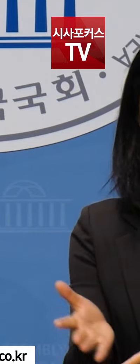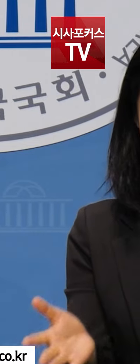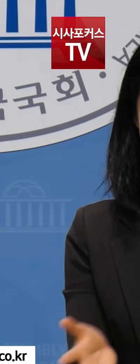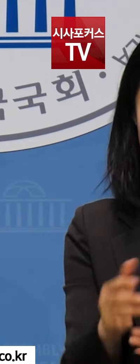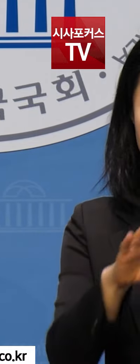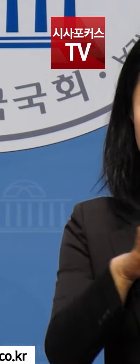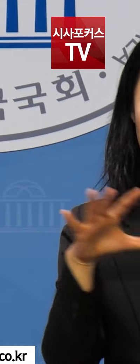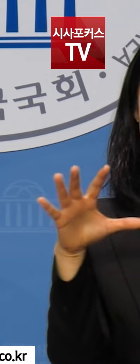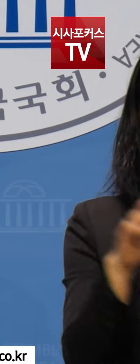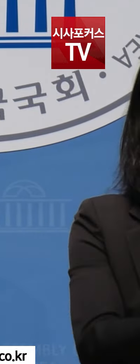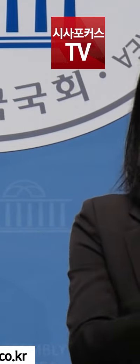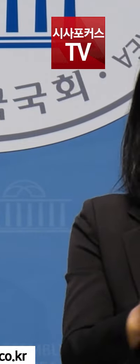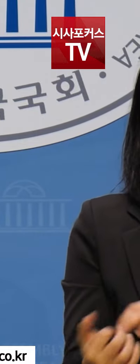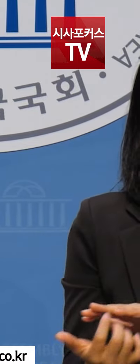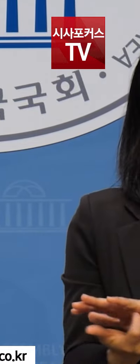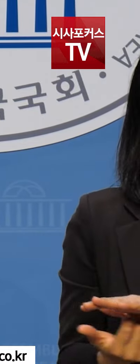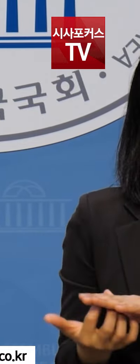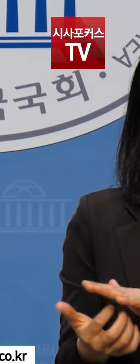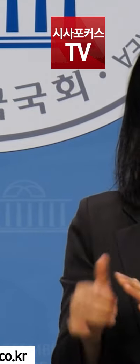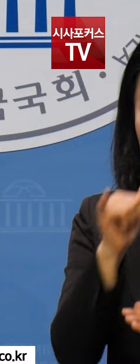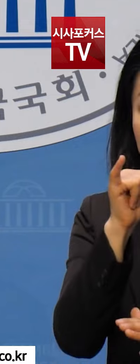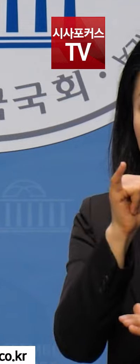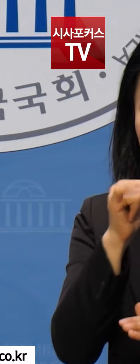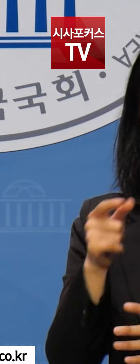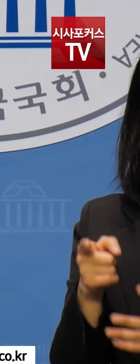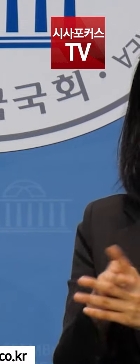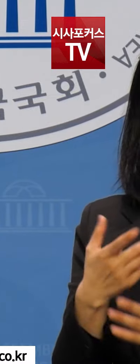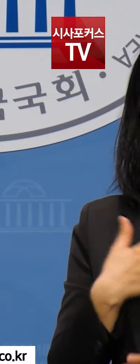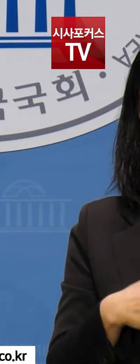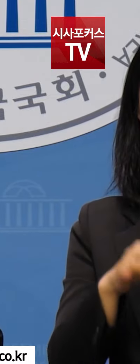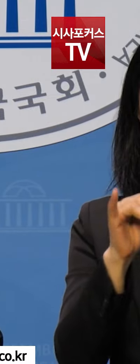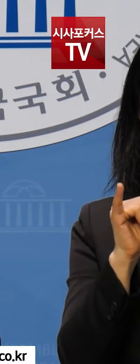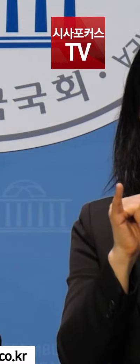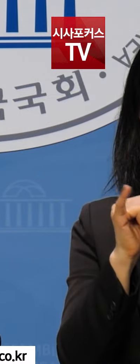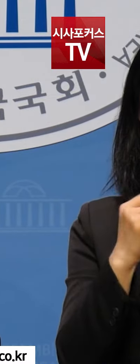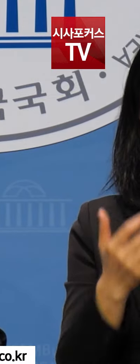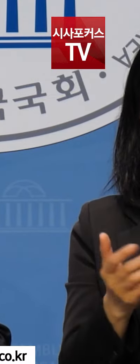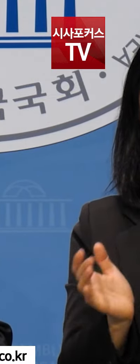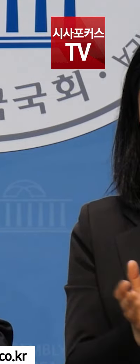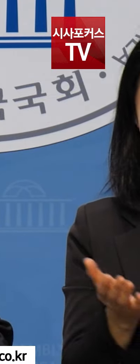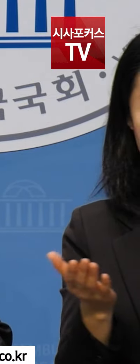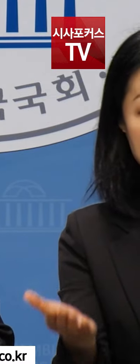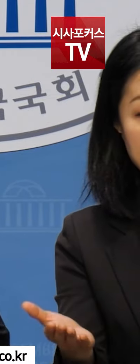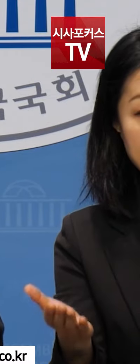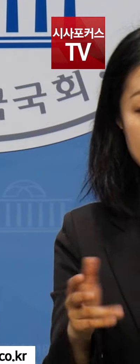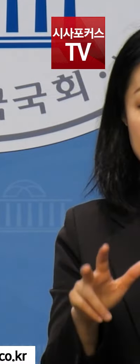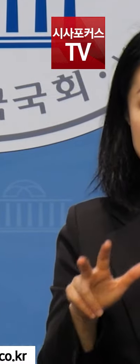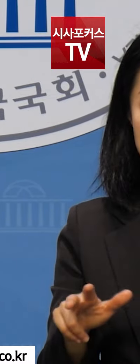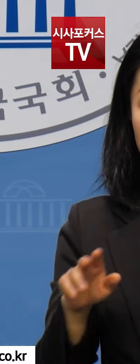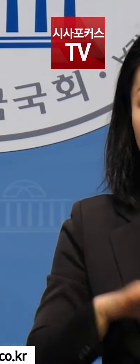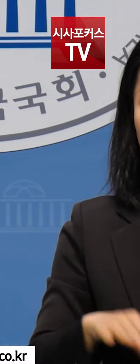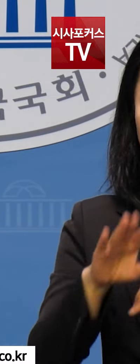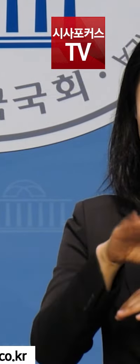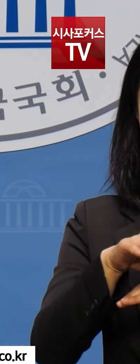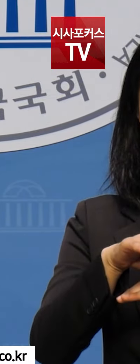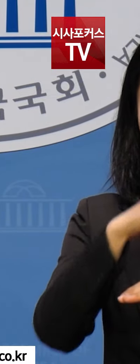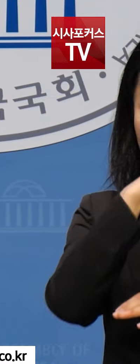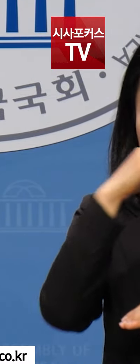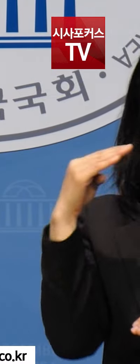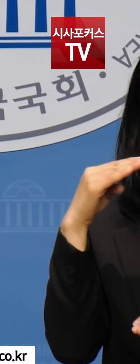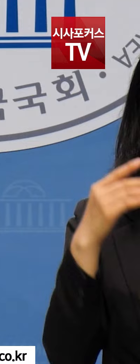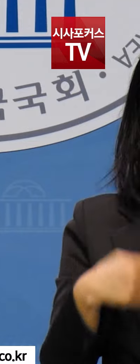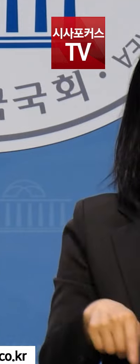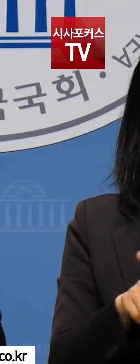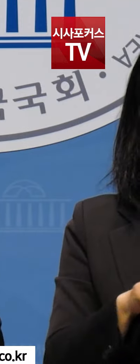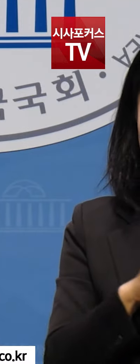방송을 장악하려는 꼼수임을 잘 알고 있습니다. 민주당은 지금 공영방송 정상화에